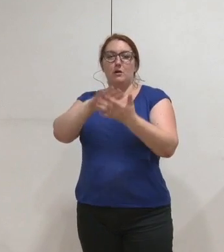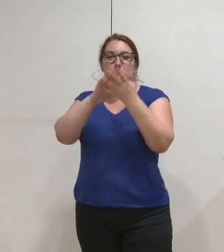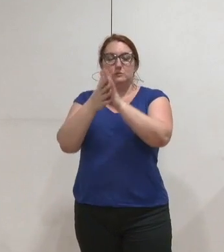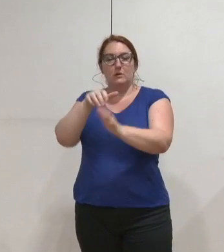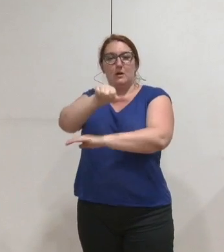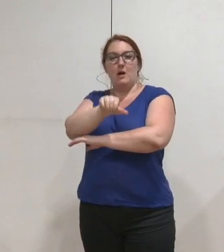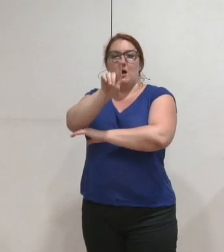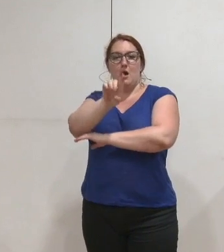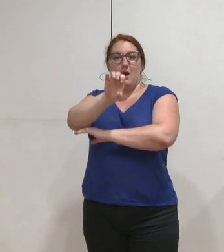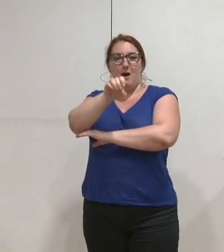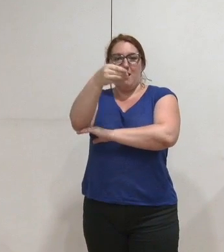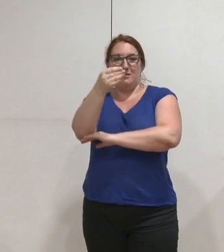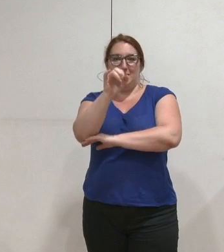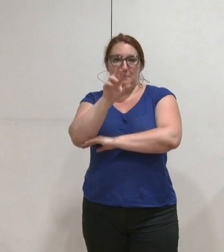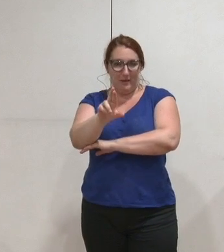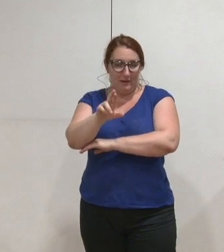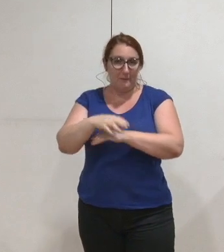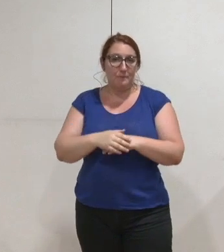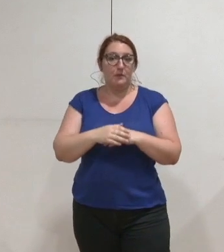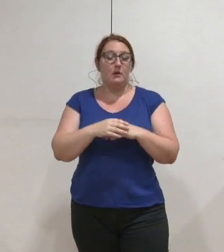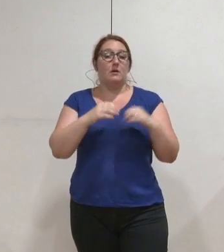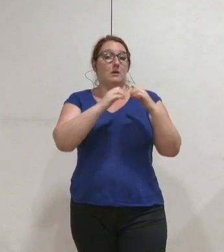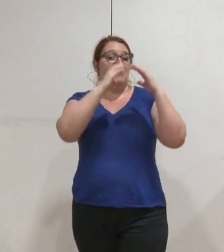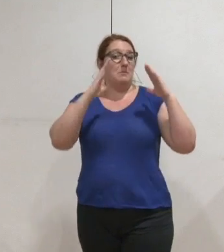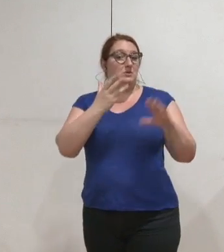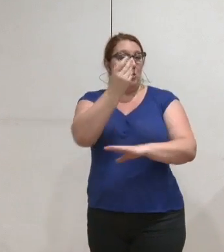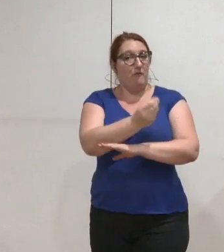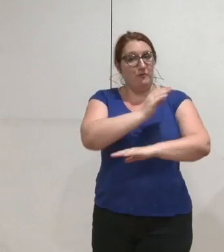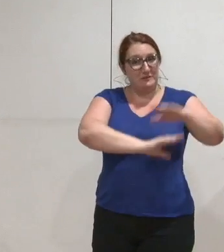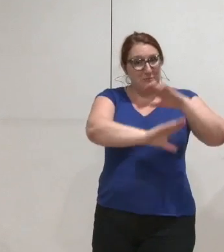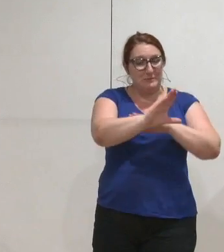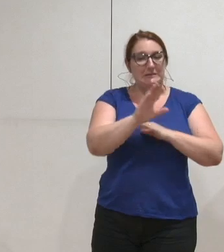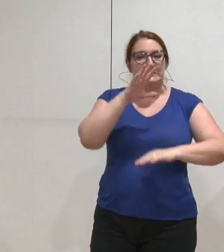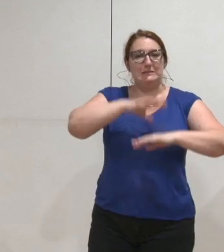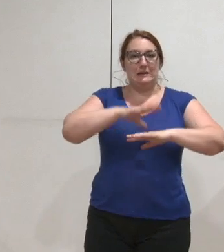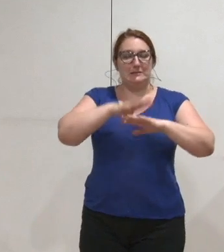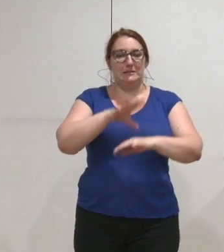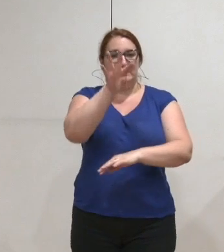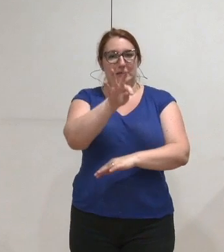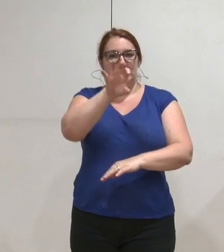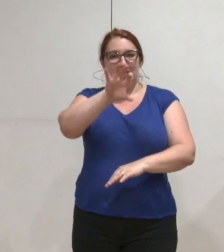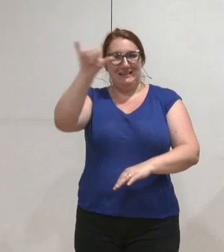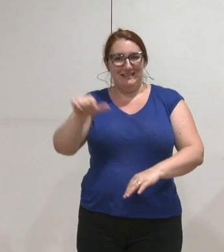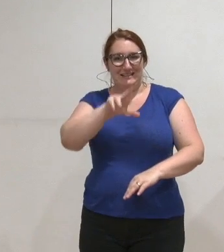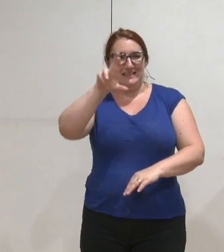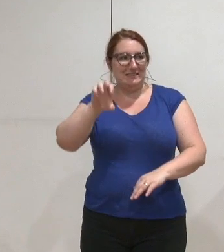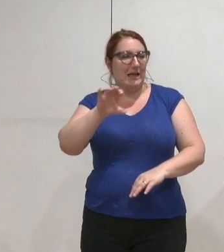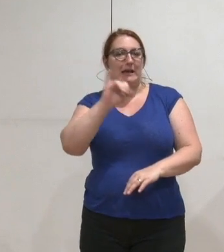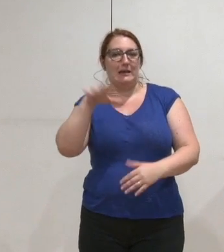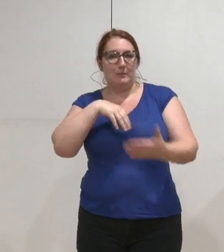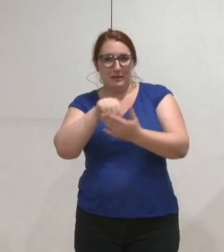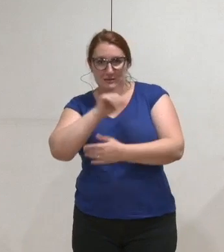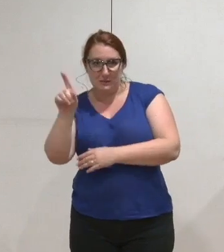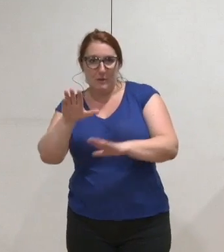laadmir et la Maison de l'Enfance Tesser qui ne prend pas part au vote qui s'abstient qui vote